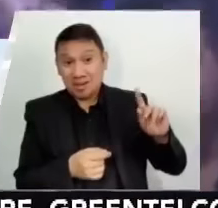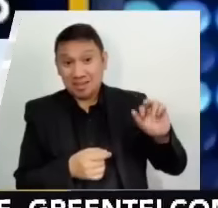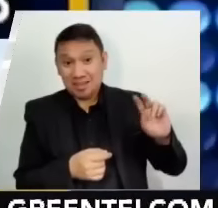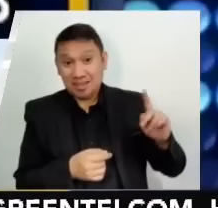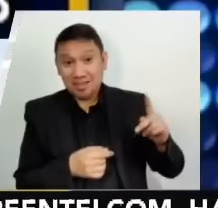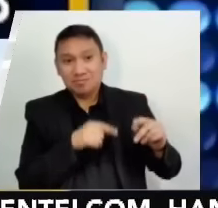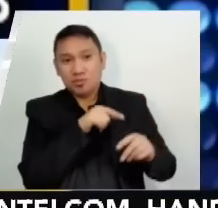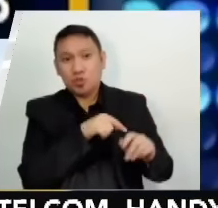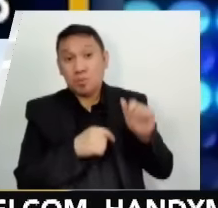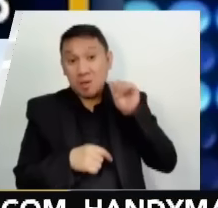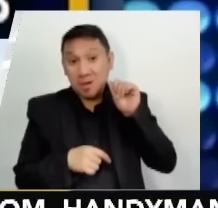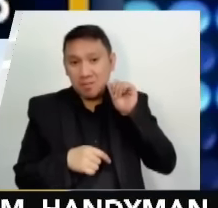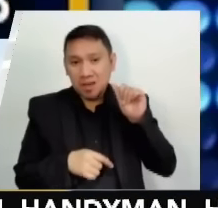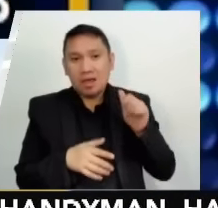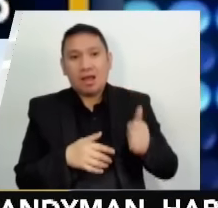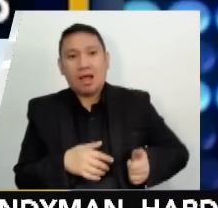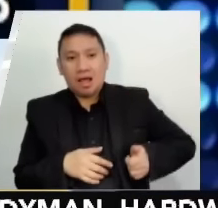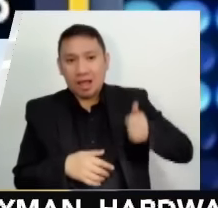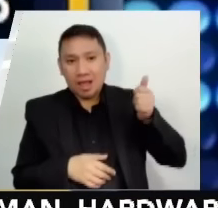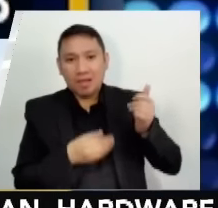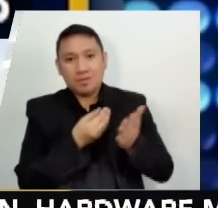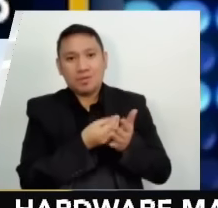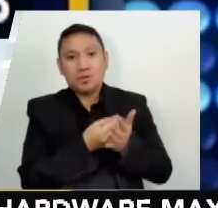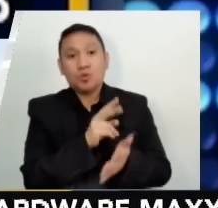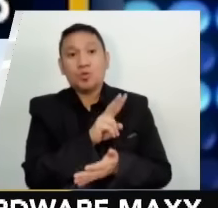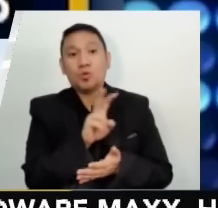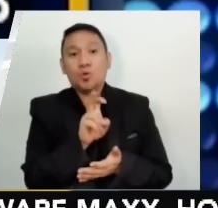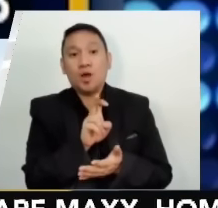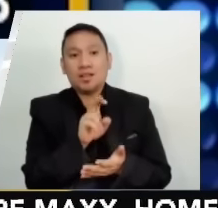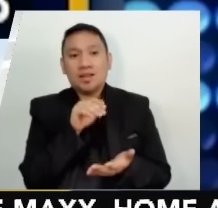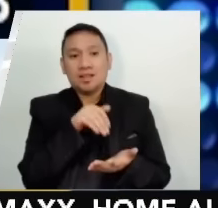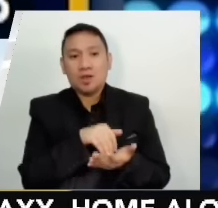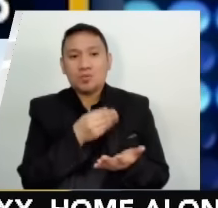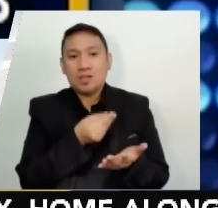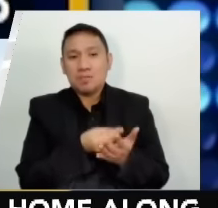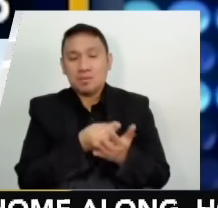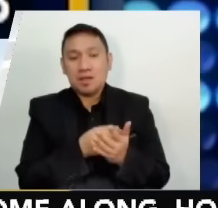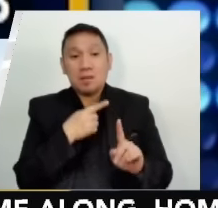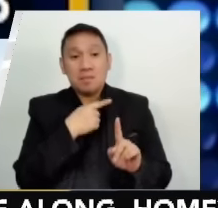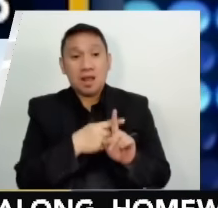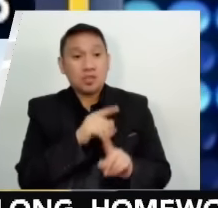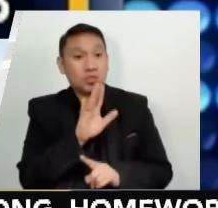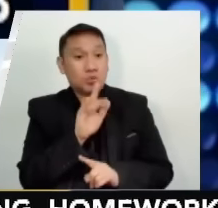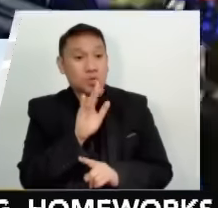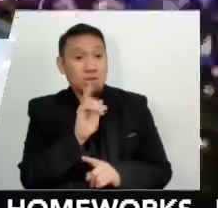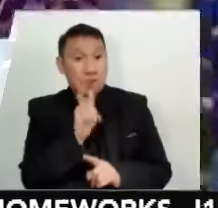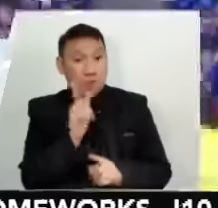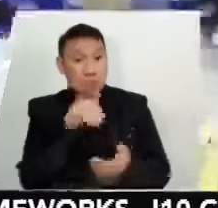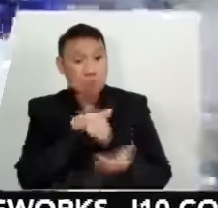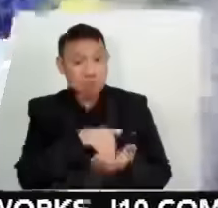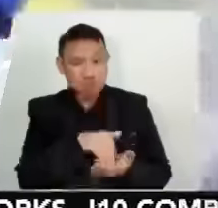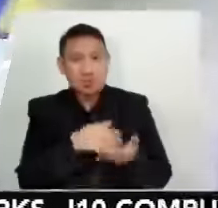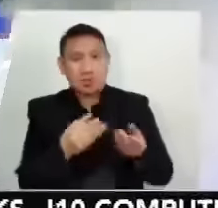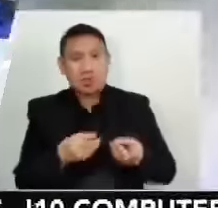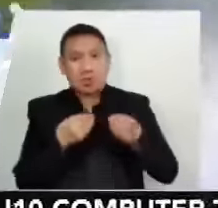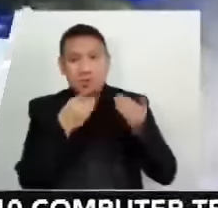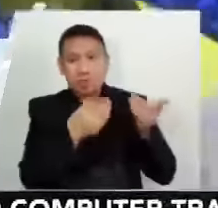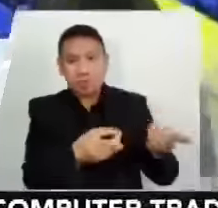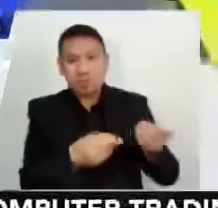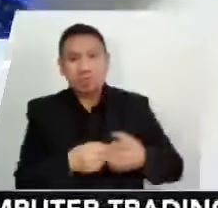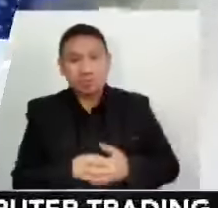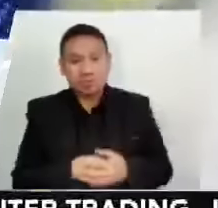jackpot money na php200,000 plus Php20,000 para sa chosen Charity nila na piston gp